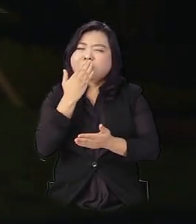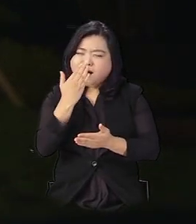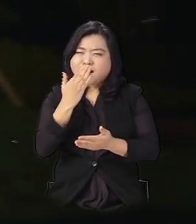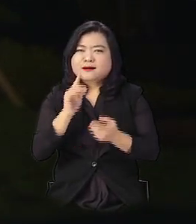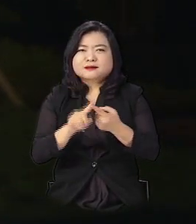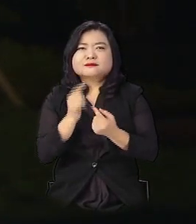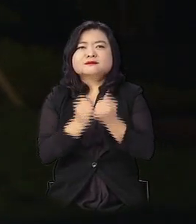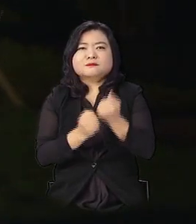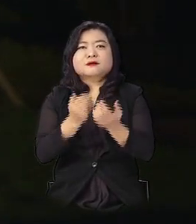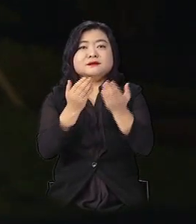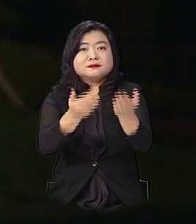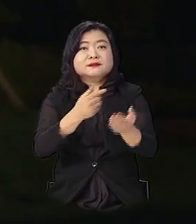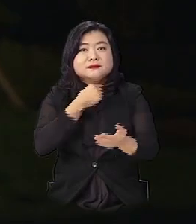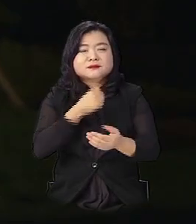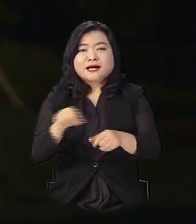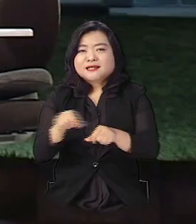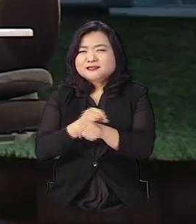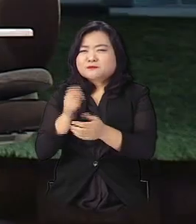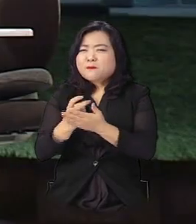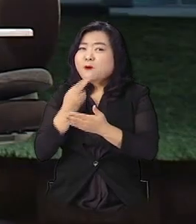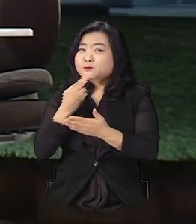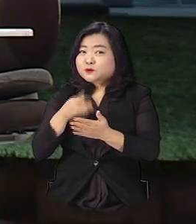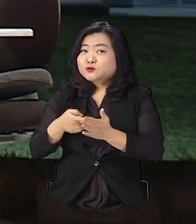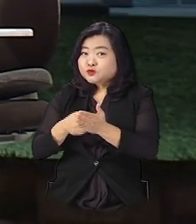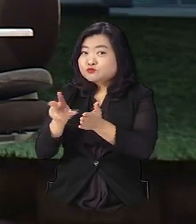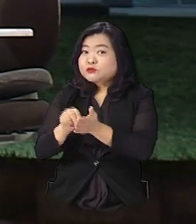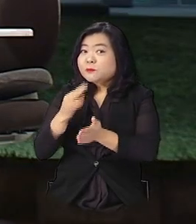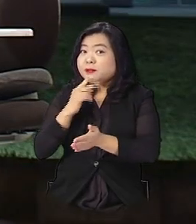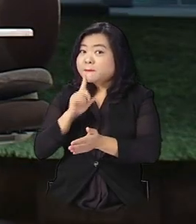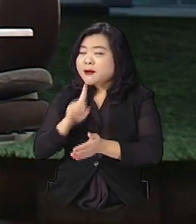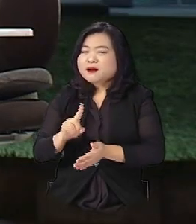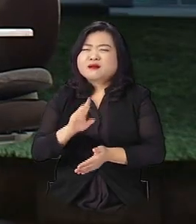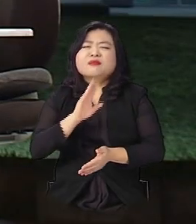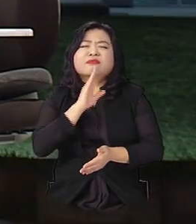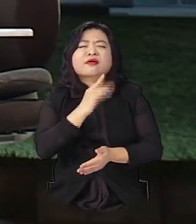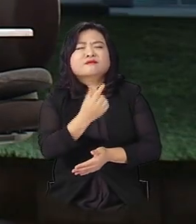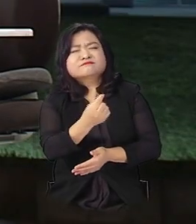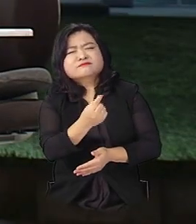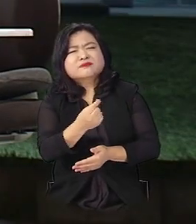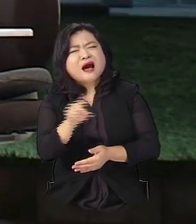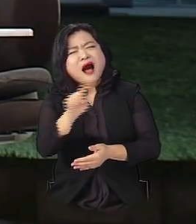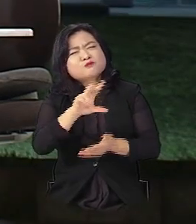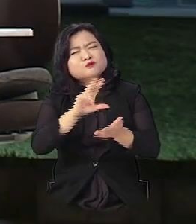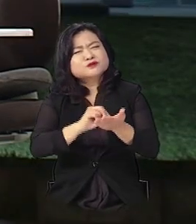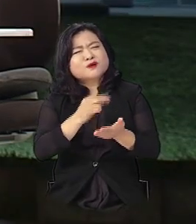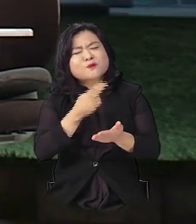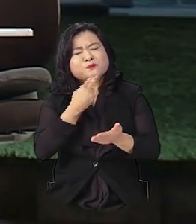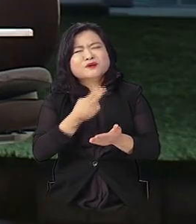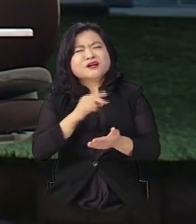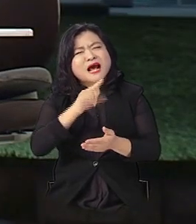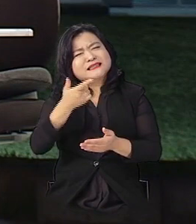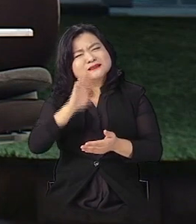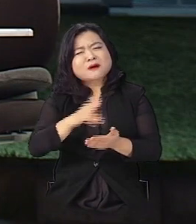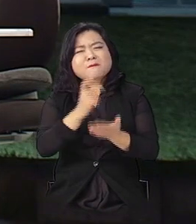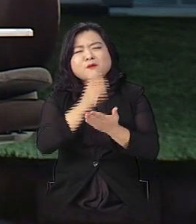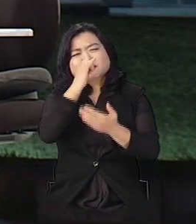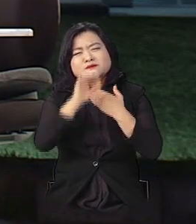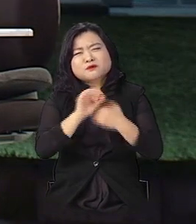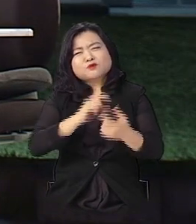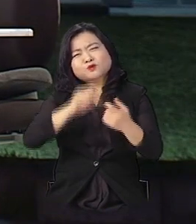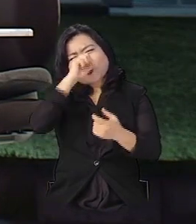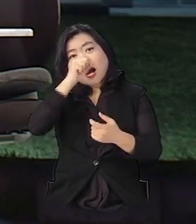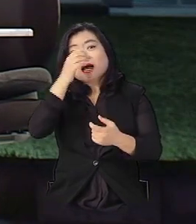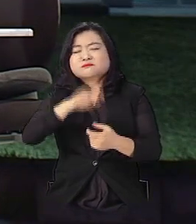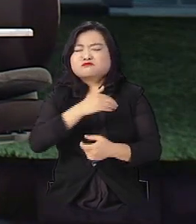가능하다는 말씀을 드립니다. 특별법이 없어도 추진에는 아무 문제가 없다 이런 아무 말씀이셨고요. 문제가 없는 건 아니지만은 법이 있으면 더 좋지만